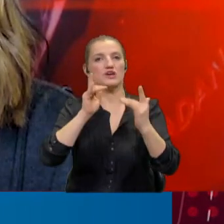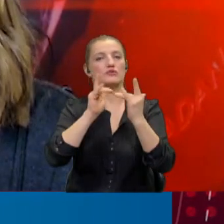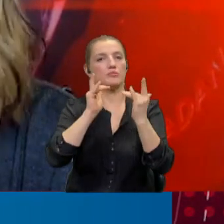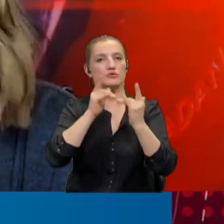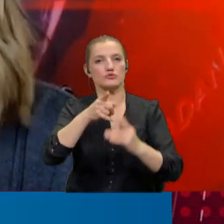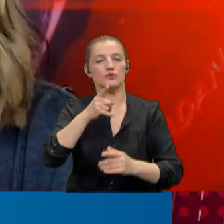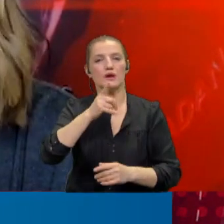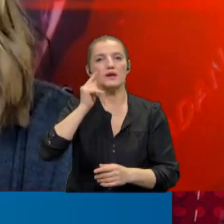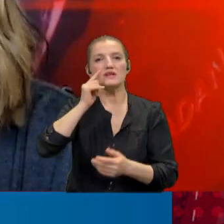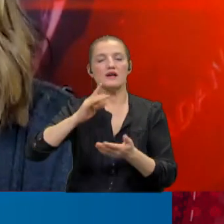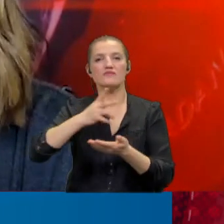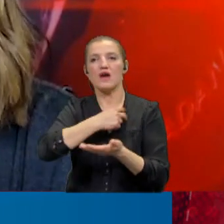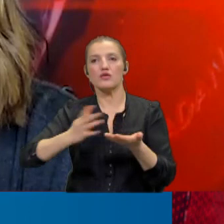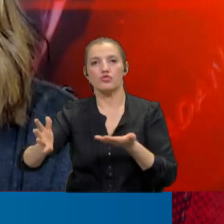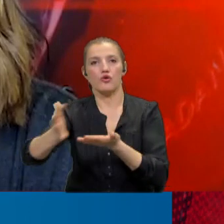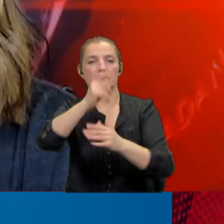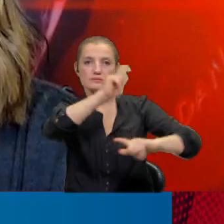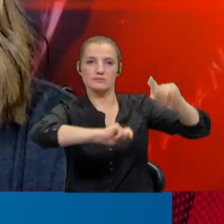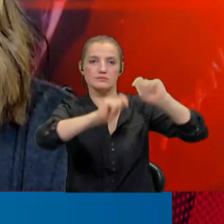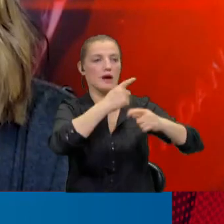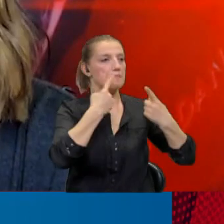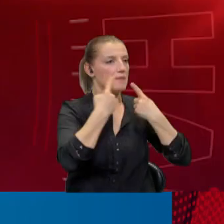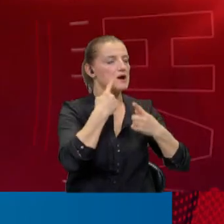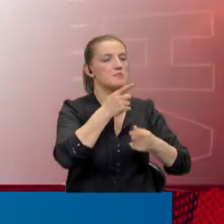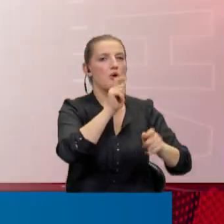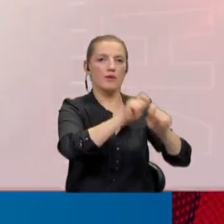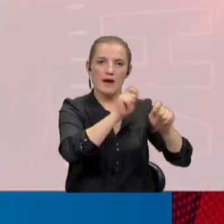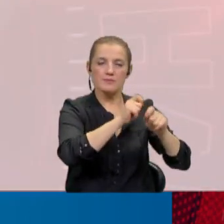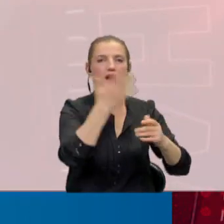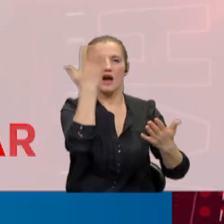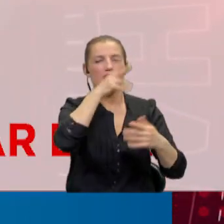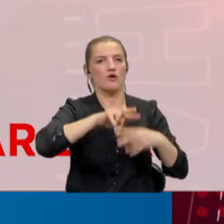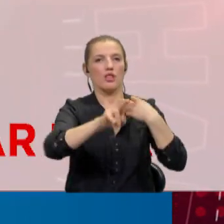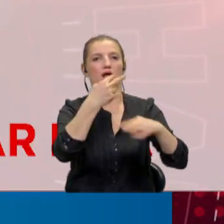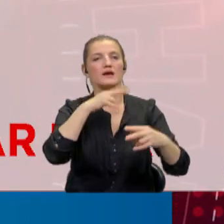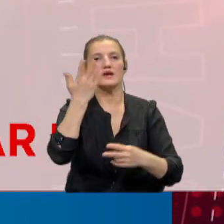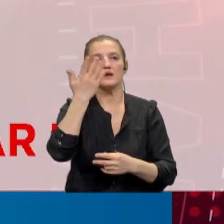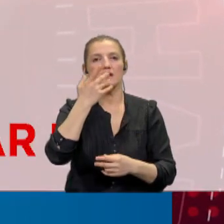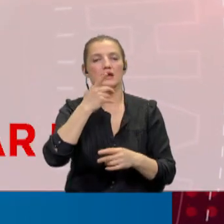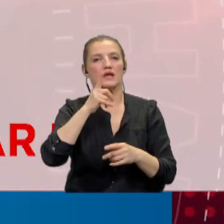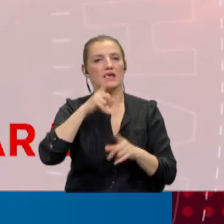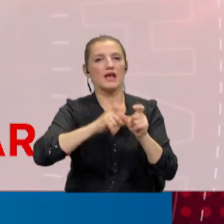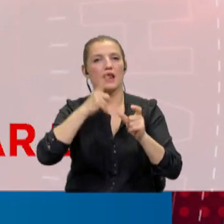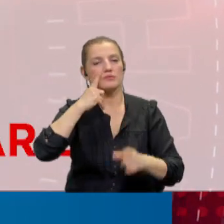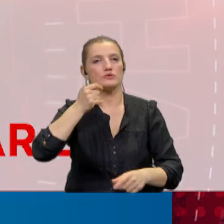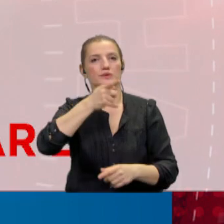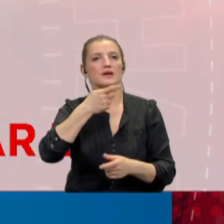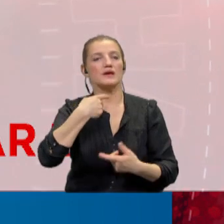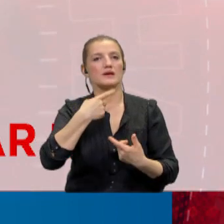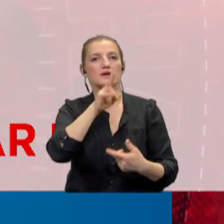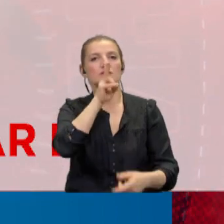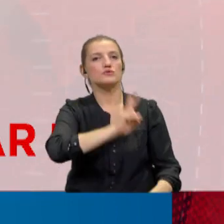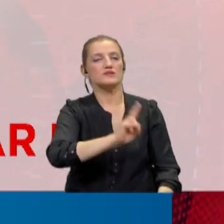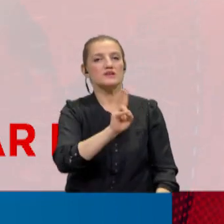milletin vergileriyle yapılmış bitmiş etmiş bakım onarımı da yılda Hava Yolları Genel bu internet sitesinin bakım olalım giderinin